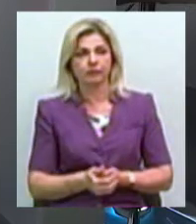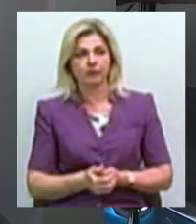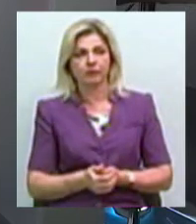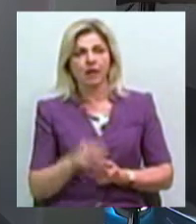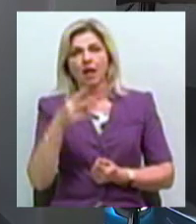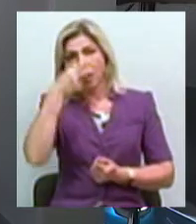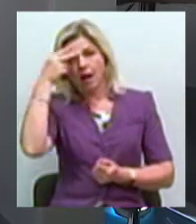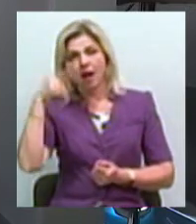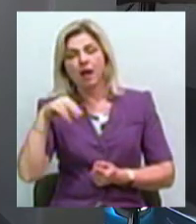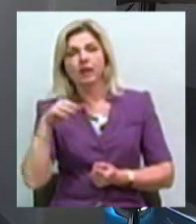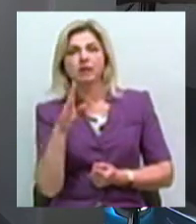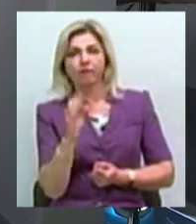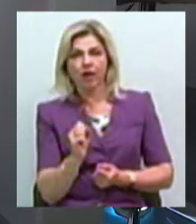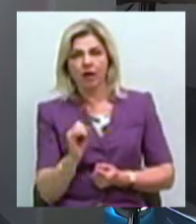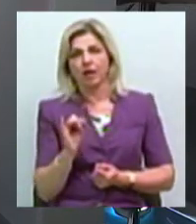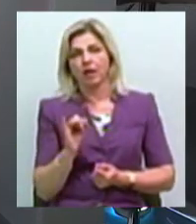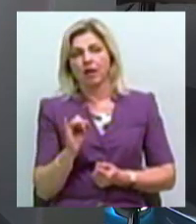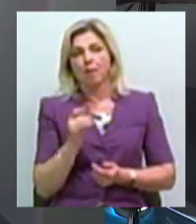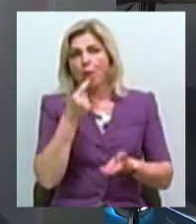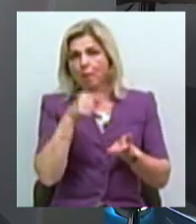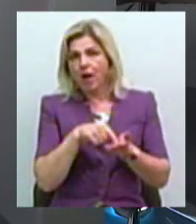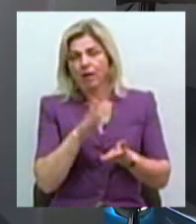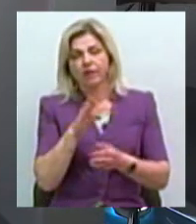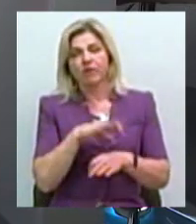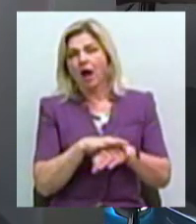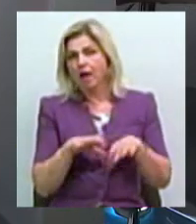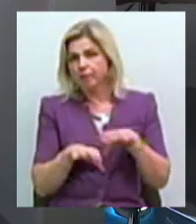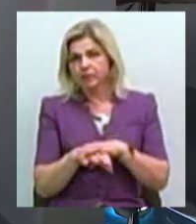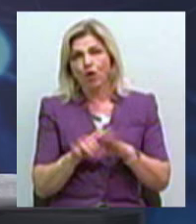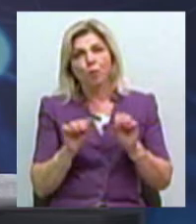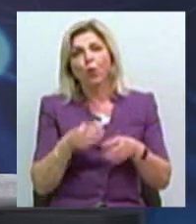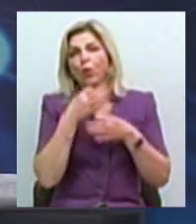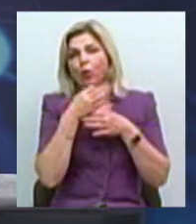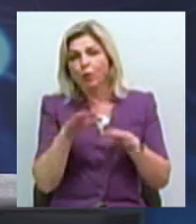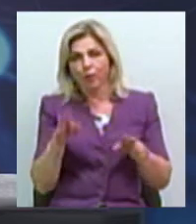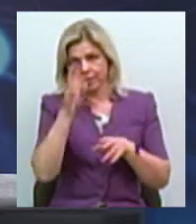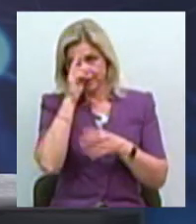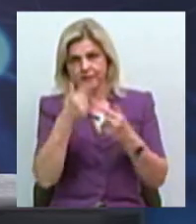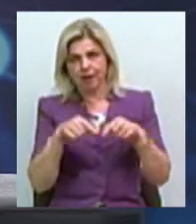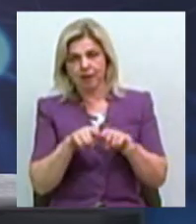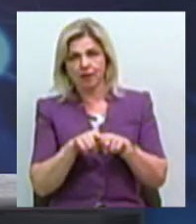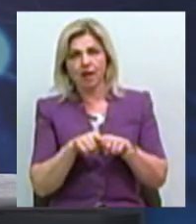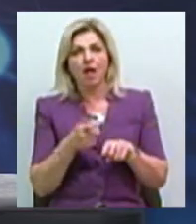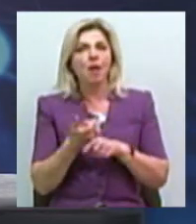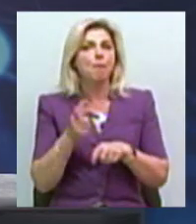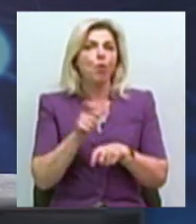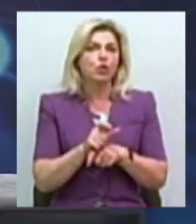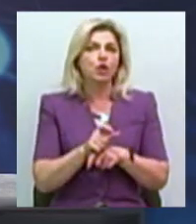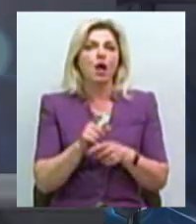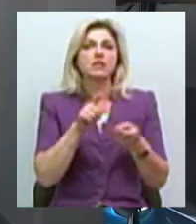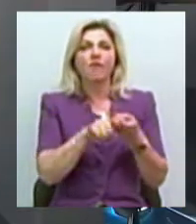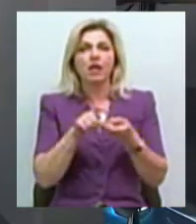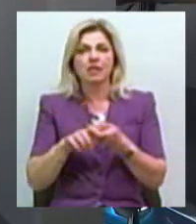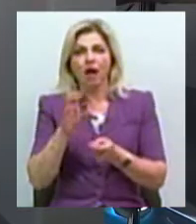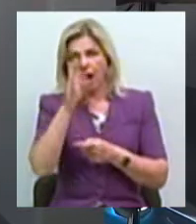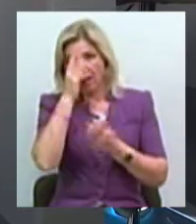Литва, і так далі. Тобто це потрапити в рабство можна у будь-якій країні. Тобто ми не можемо сказати, що так найбільшим будемо прив'язуватися до країн, але